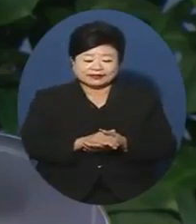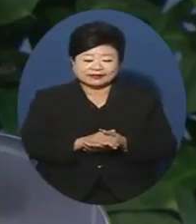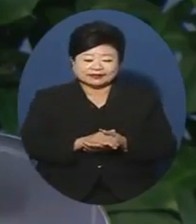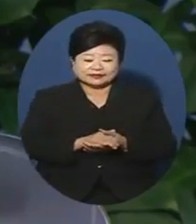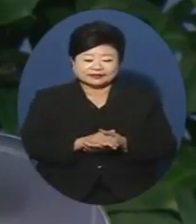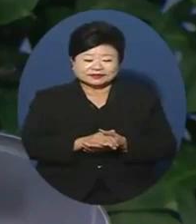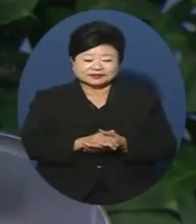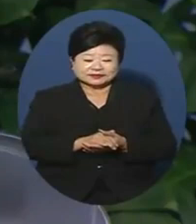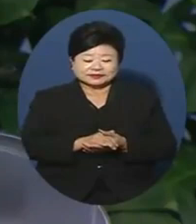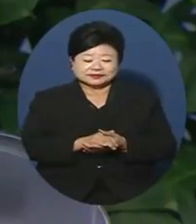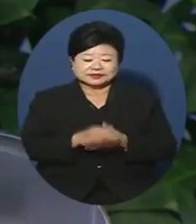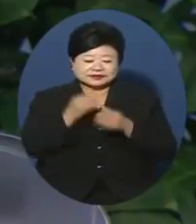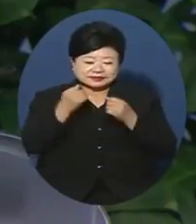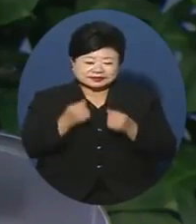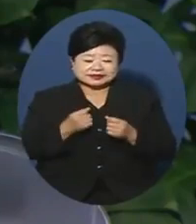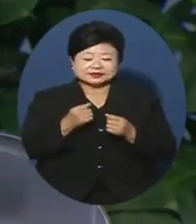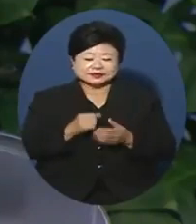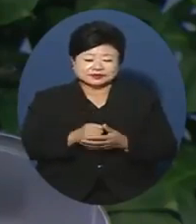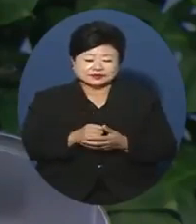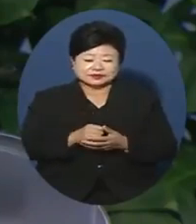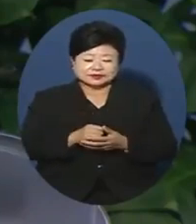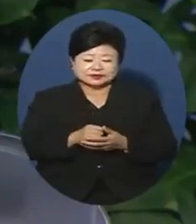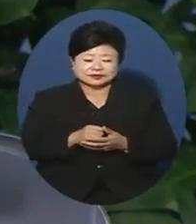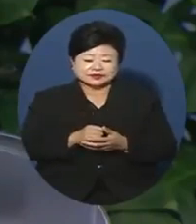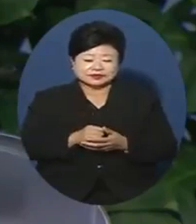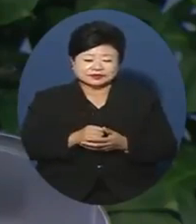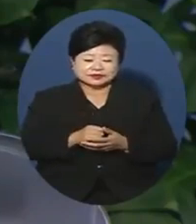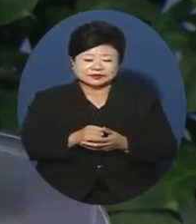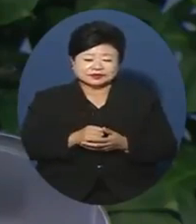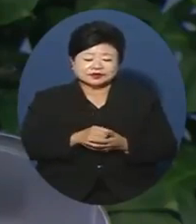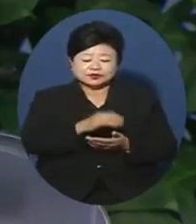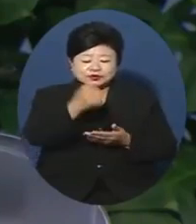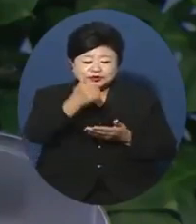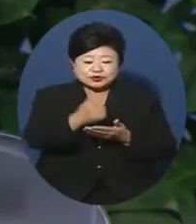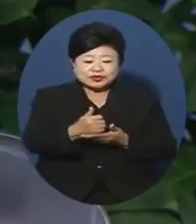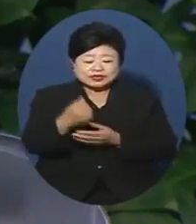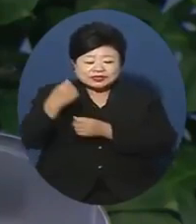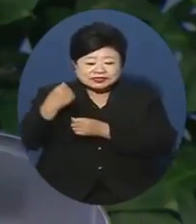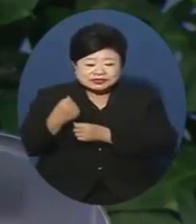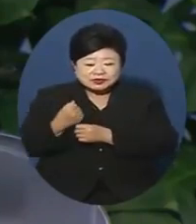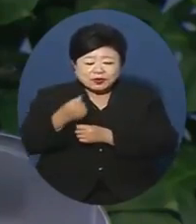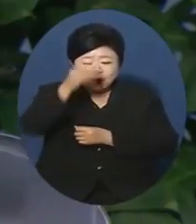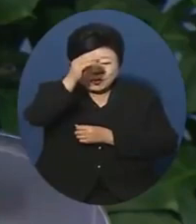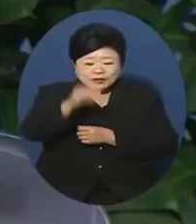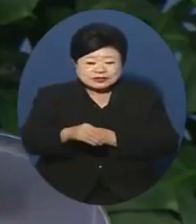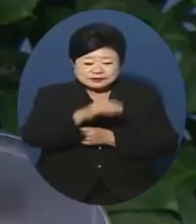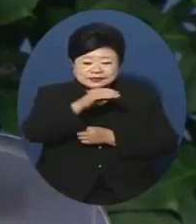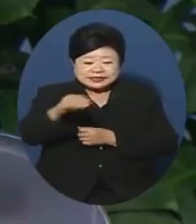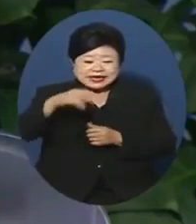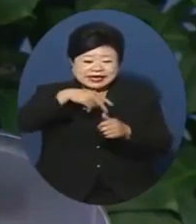섬기시고 우리 죄를 지시고 십자가에 올라가셔서